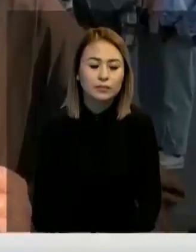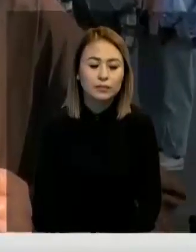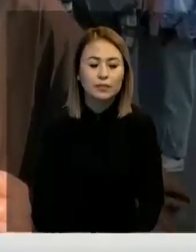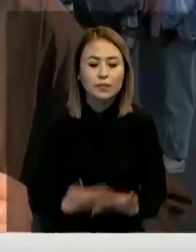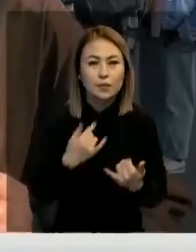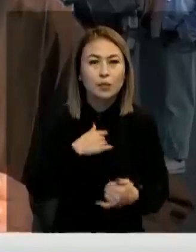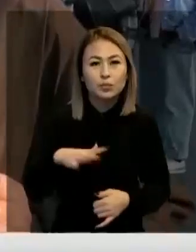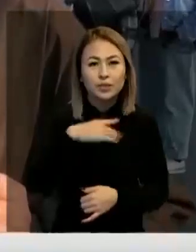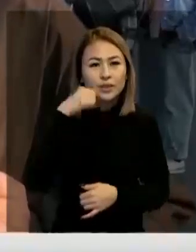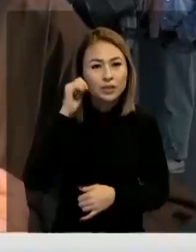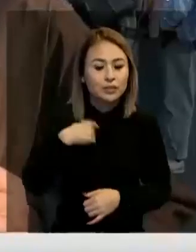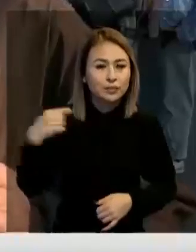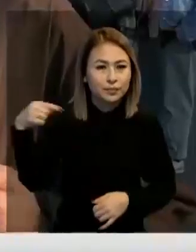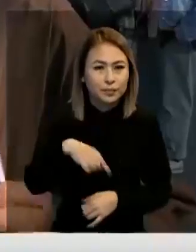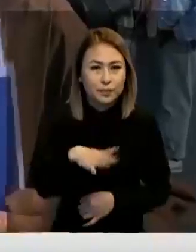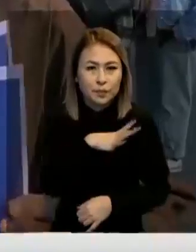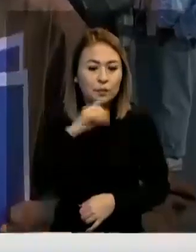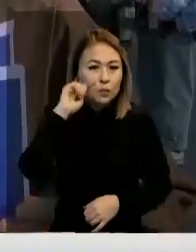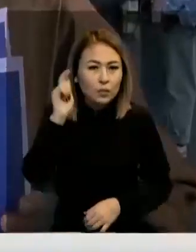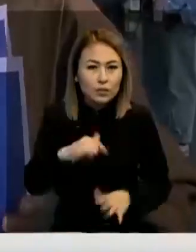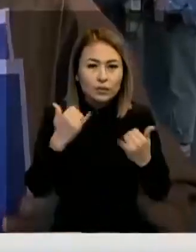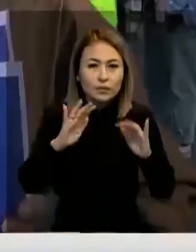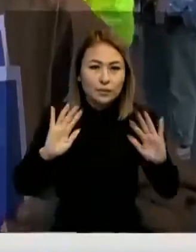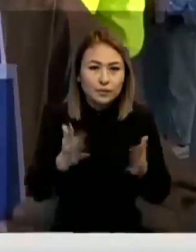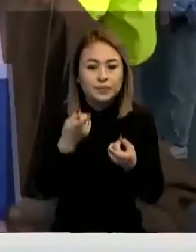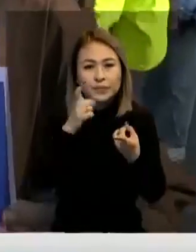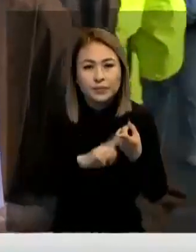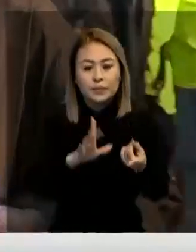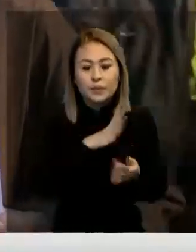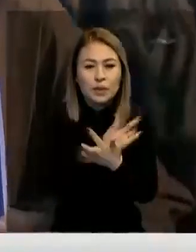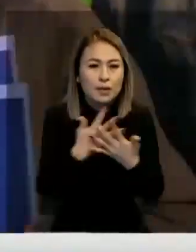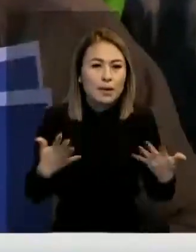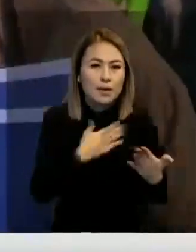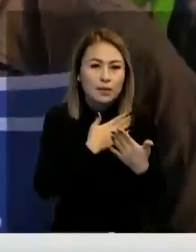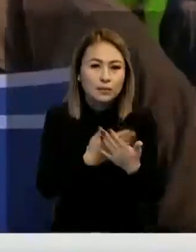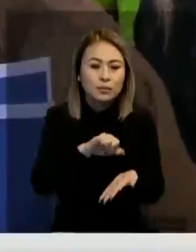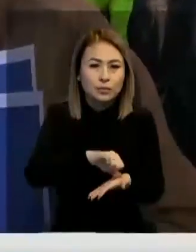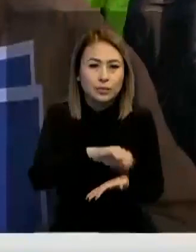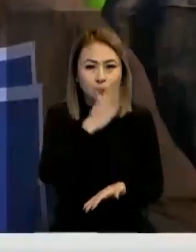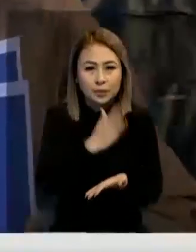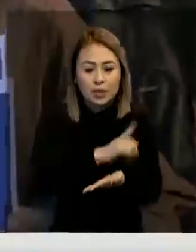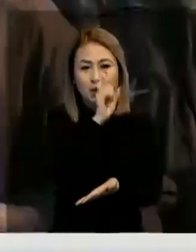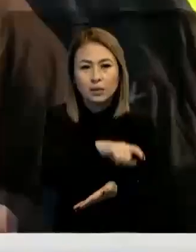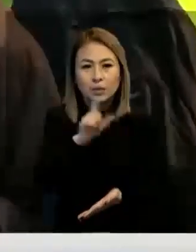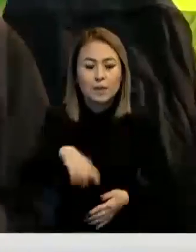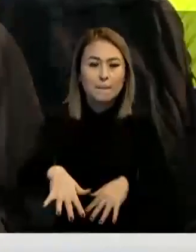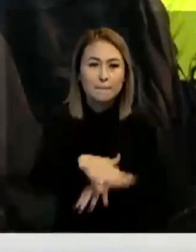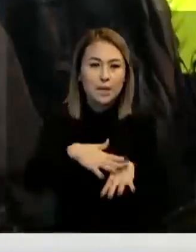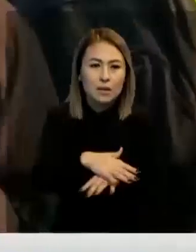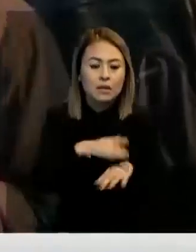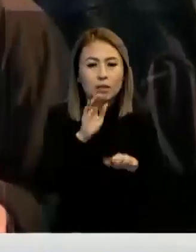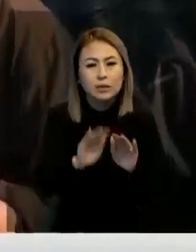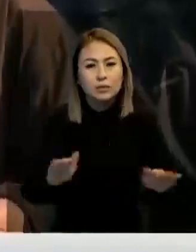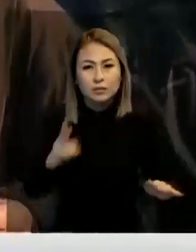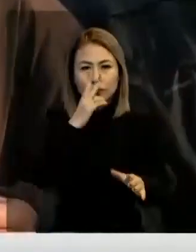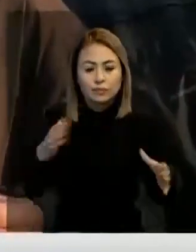Мен мұнда кеше келгем. Бүгінде Украинадағы жағдайға ықпал ету үшін түрлі акцияларға қатысып жатырмын. Адамдардың балалармен бірге шыққан